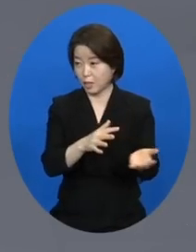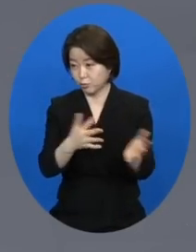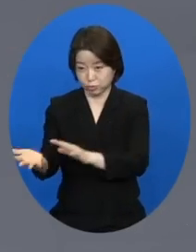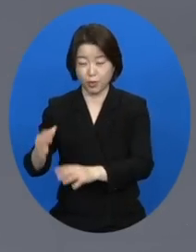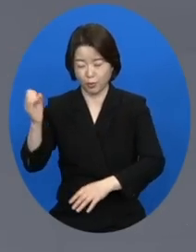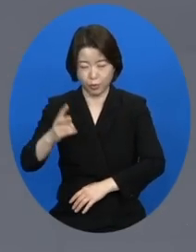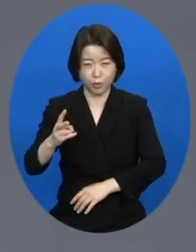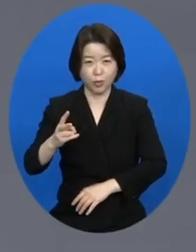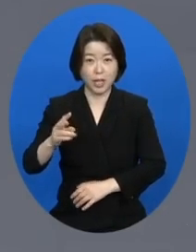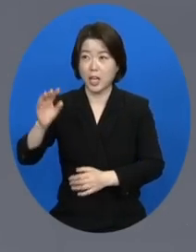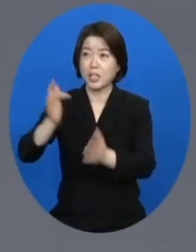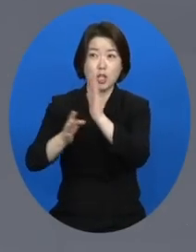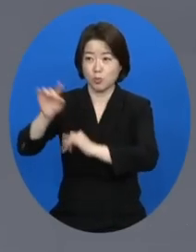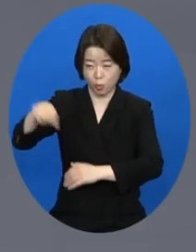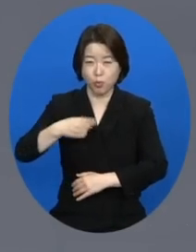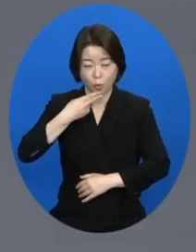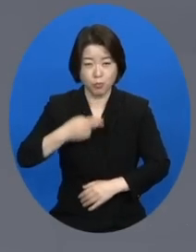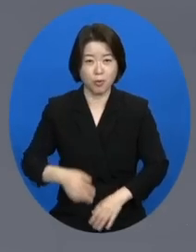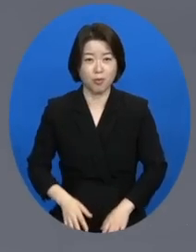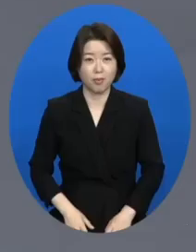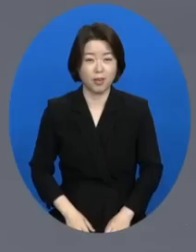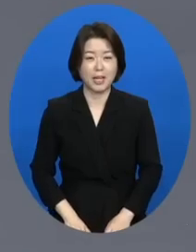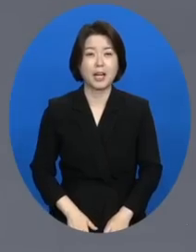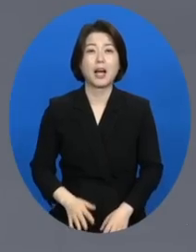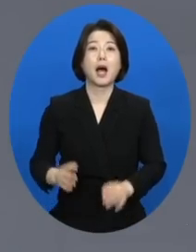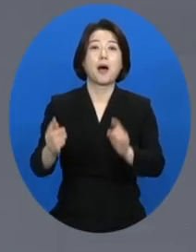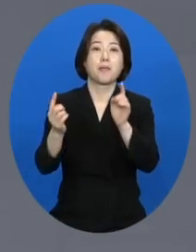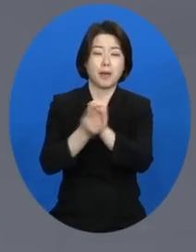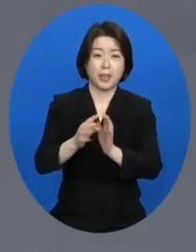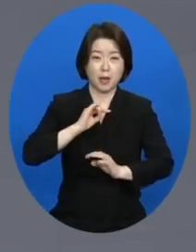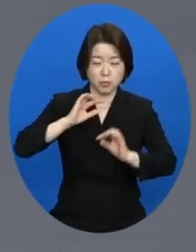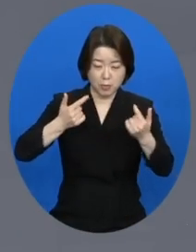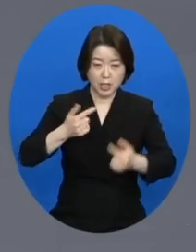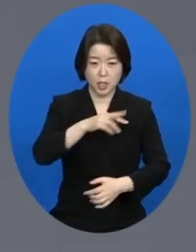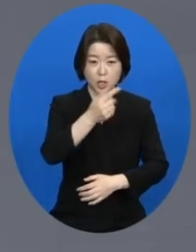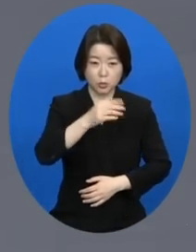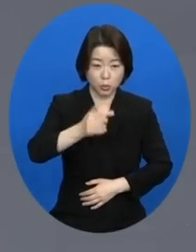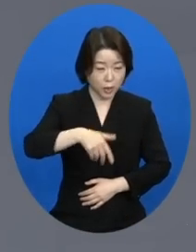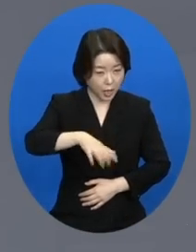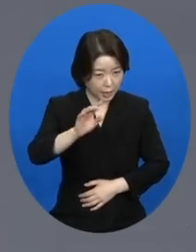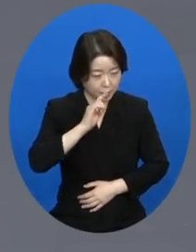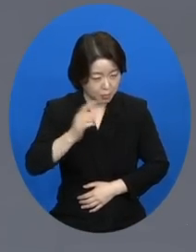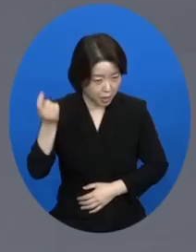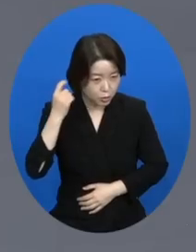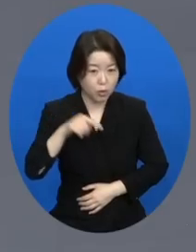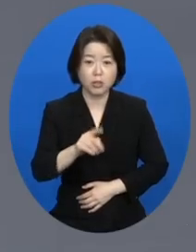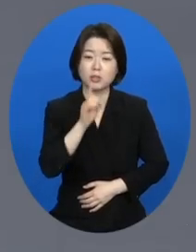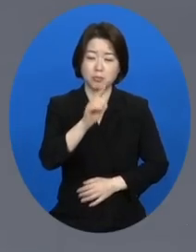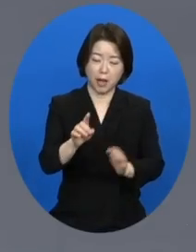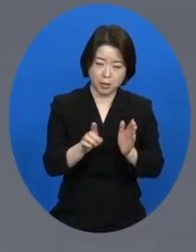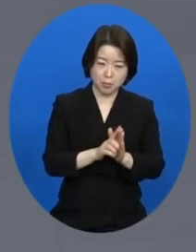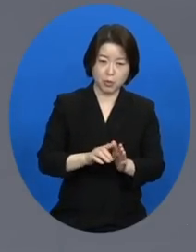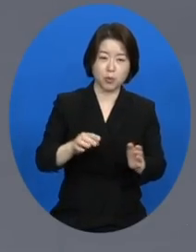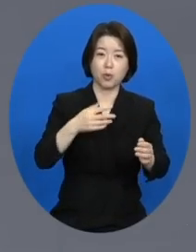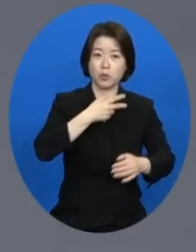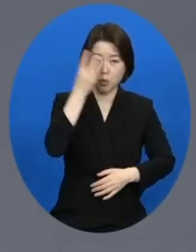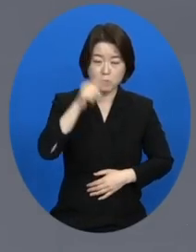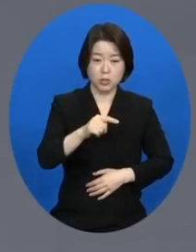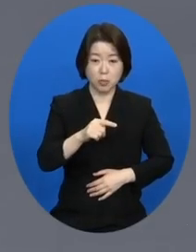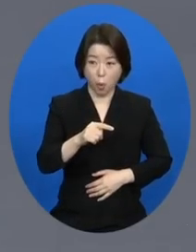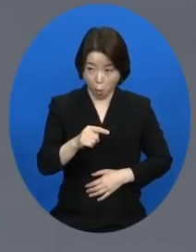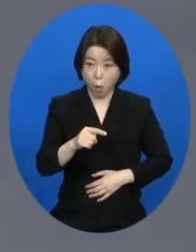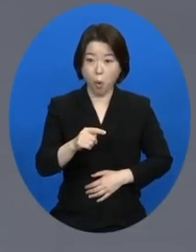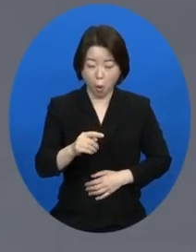다 같이 만났을 뿐만 아니라 도단으로 가자는 말도 들었을 뿐만 아니라 그 말을 믿고 또한 요셉은